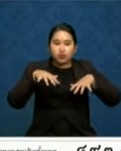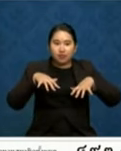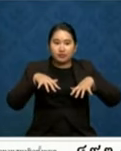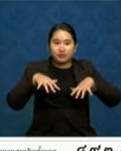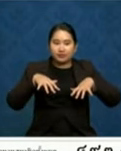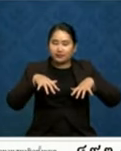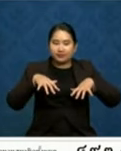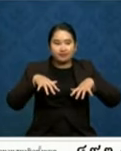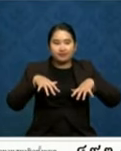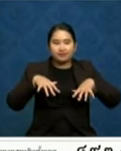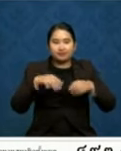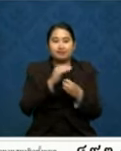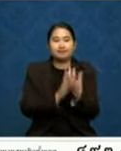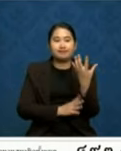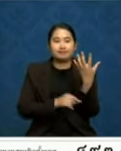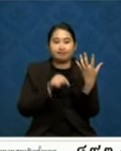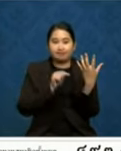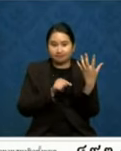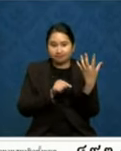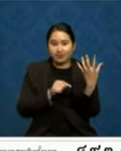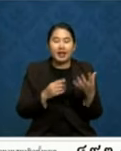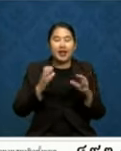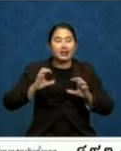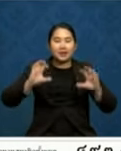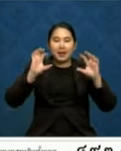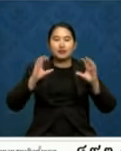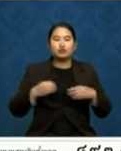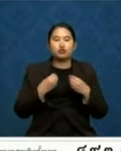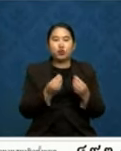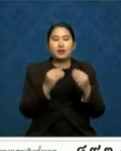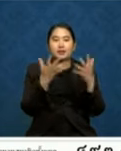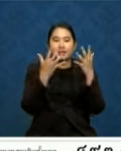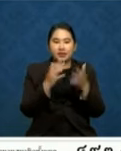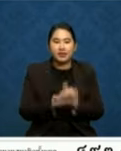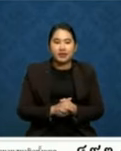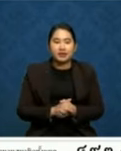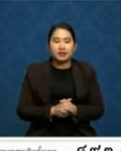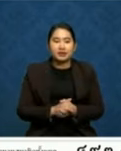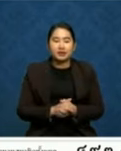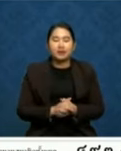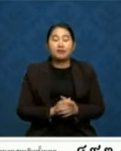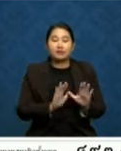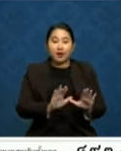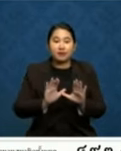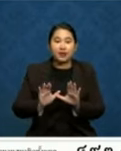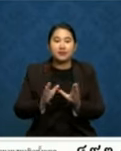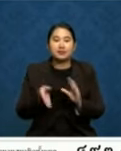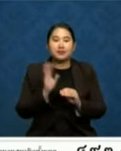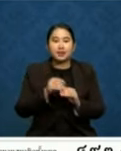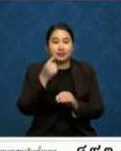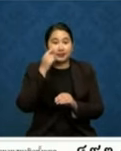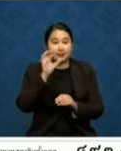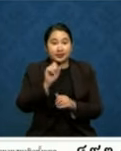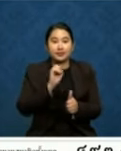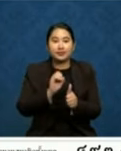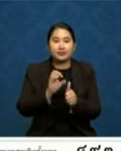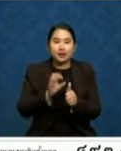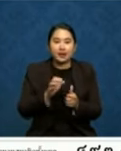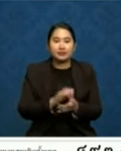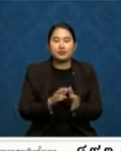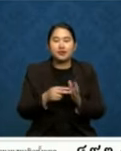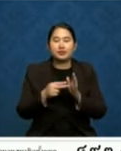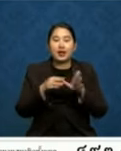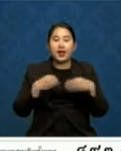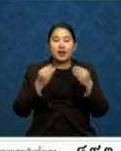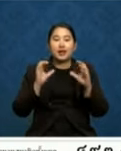จัดอยู่ในพืชที่รัฐจะต้องเยียวยาหรือจะต้องดูแลผมก็อยากจะฝากถ้าเป็นไปได้เพิ่มข้อสังเกตนะครับให้รั